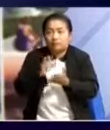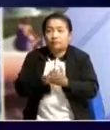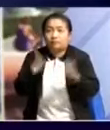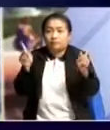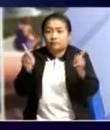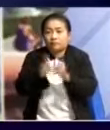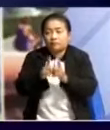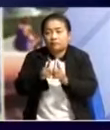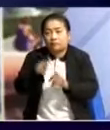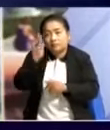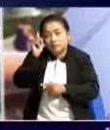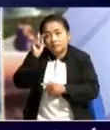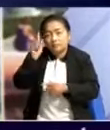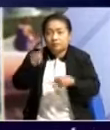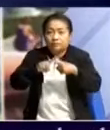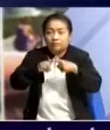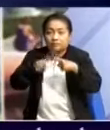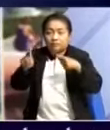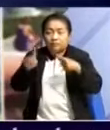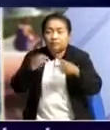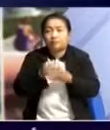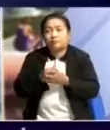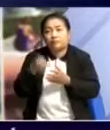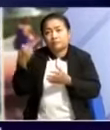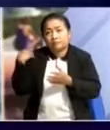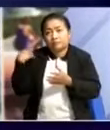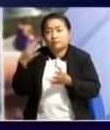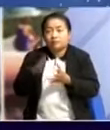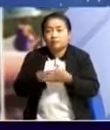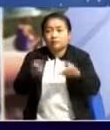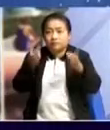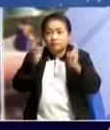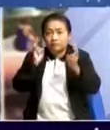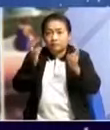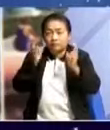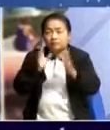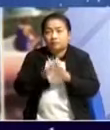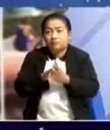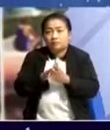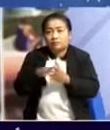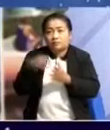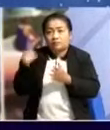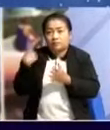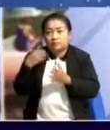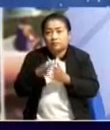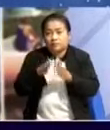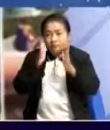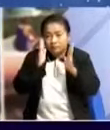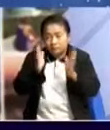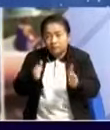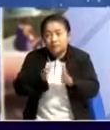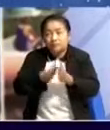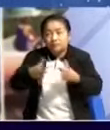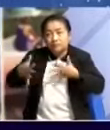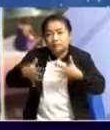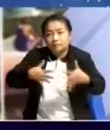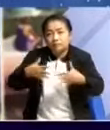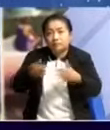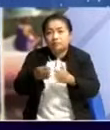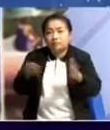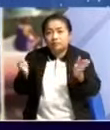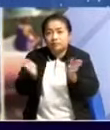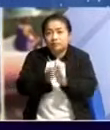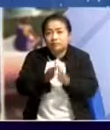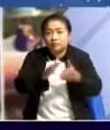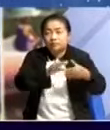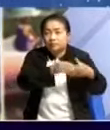กับข่าวแรกกันเลยดีกว่าคุณมัธิดาคุณผู้ชมคะวันนี้นะคะจากเรื่องของเหยื่อแชร์เนี่ยได้มีการรวมตัวกันแจ้งจับเท้าแชร์น